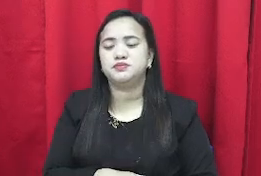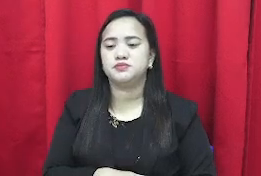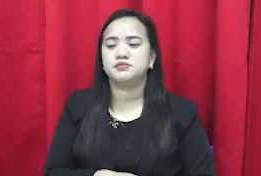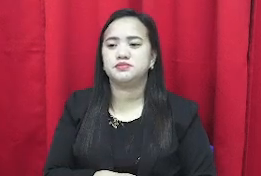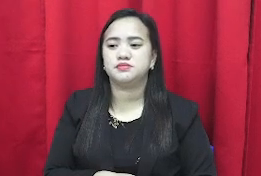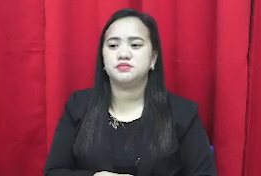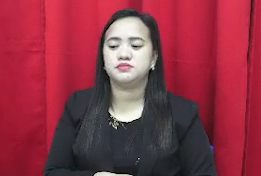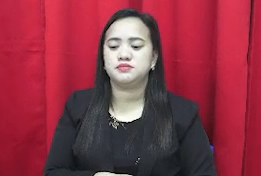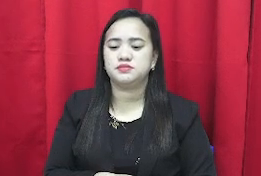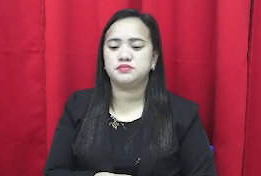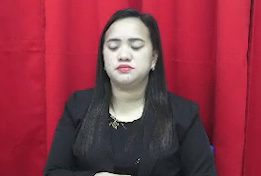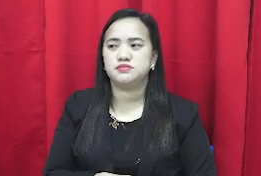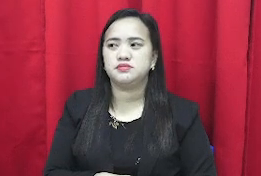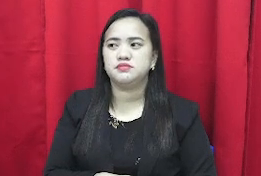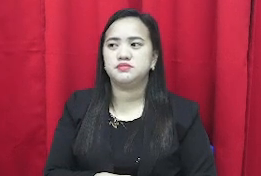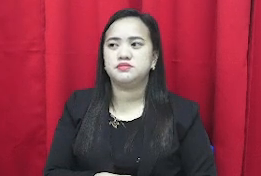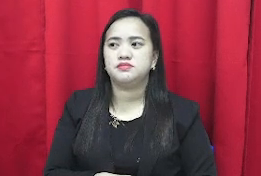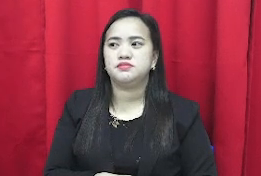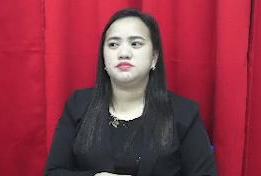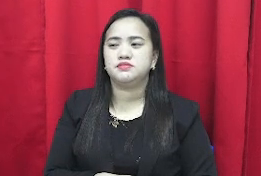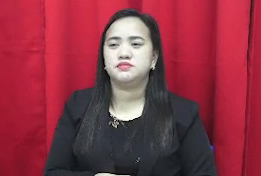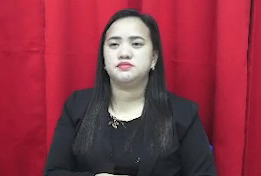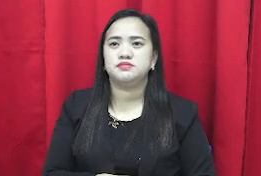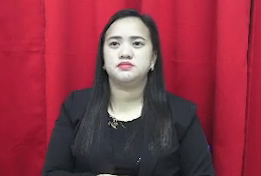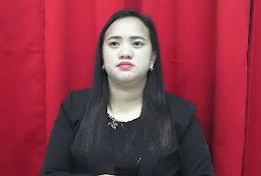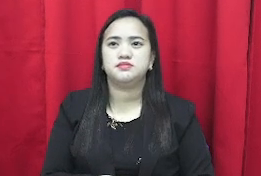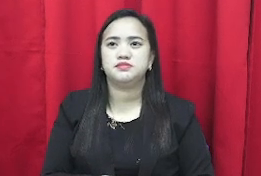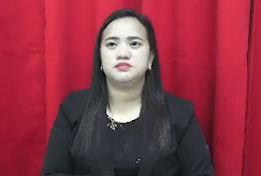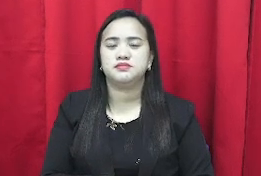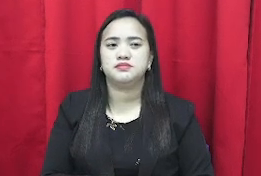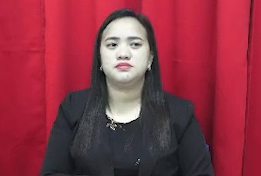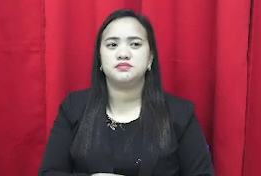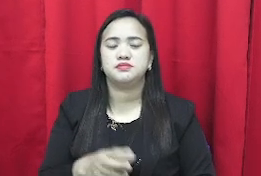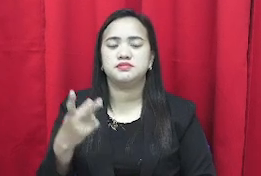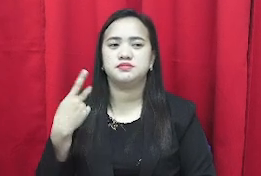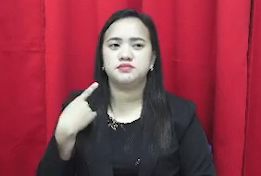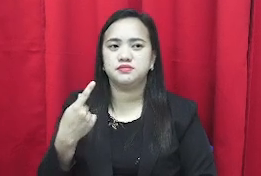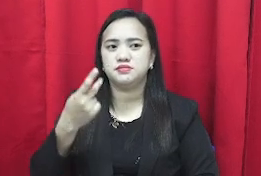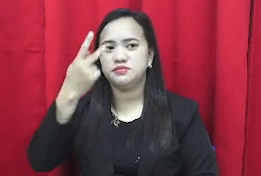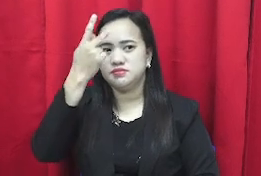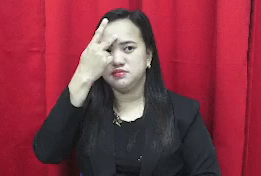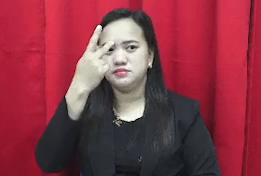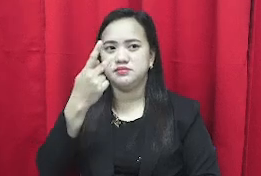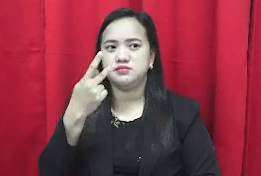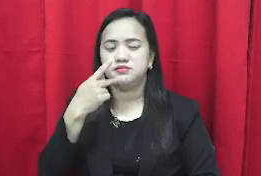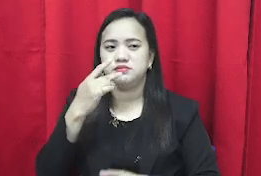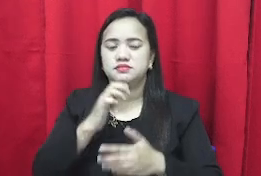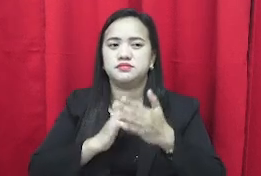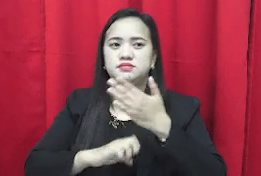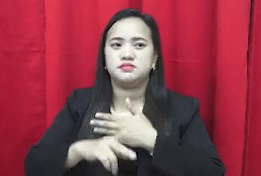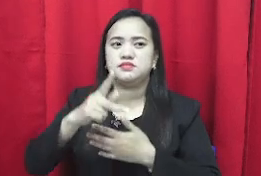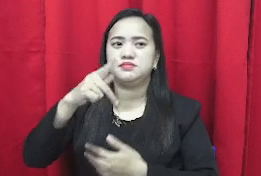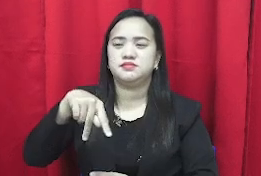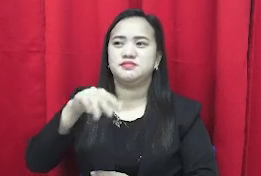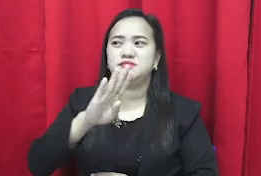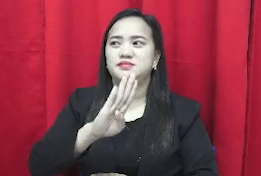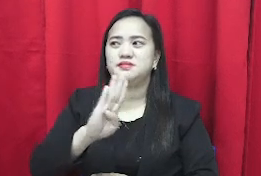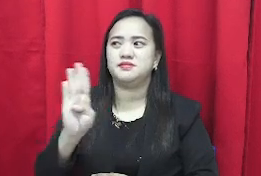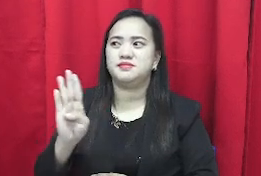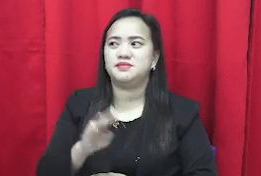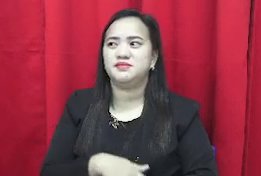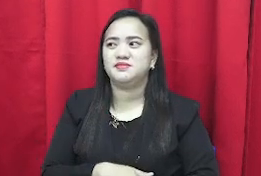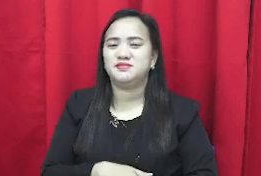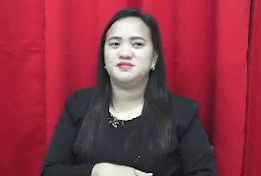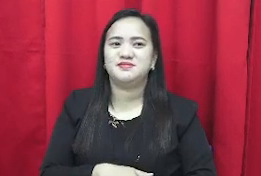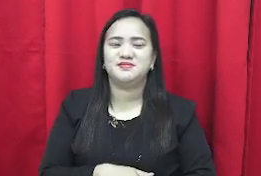Kapitan na eh like ah marami marami pwede tayong banggitin pero maraming magulang gusto ipasok yung kanilang anak sa PBB sa bahay ni